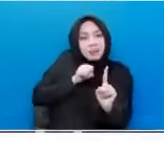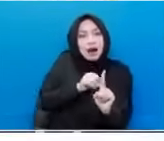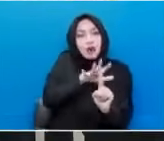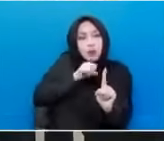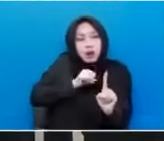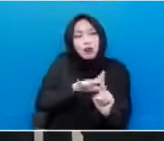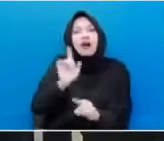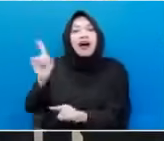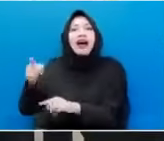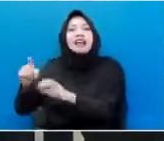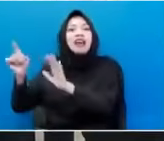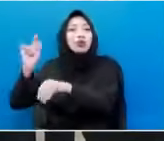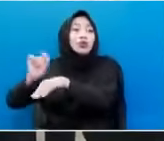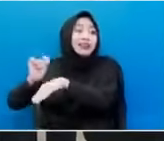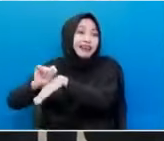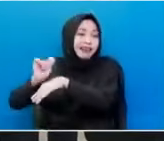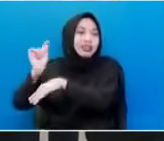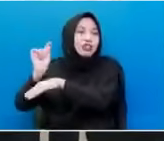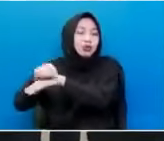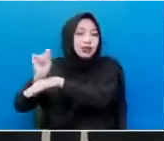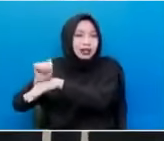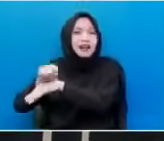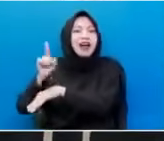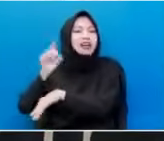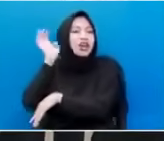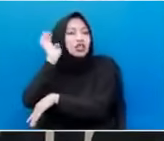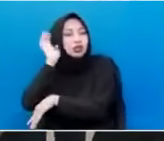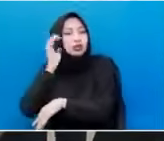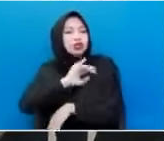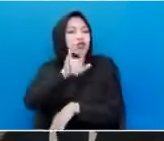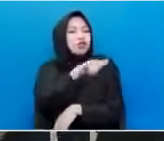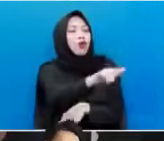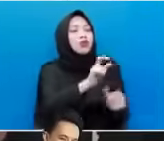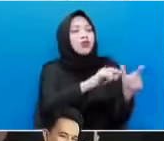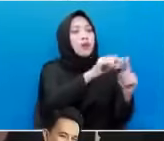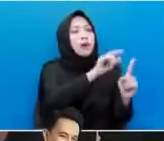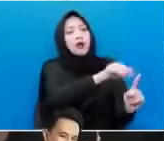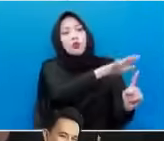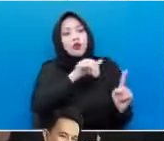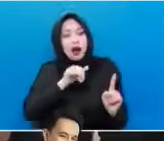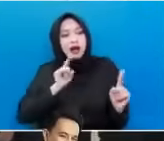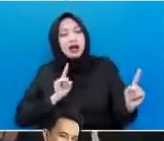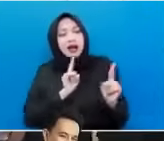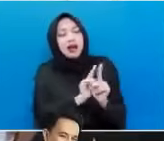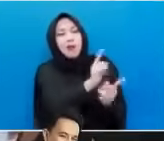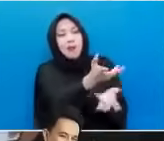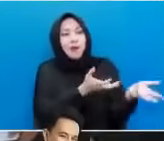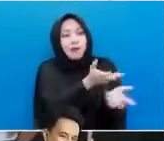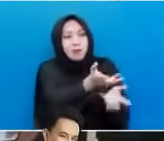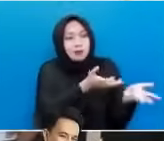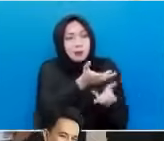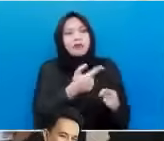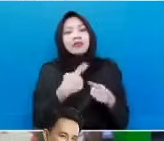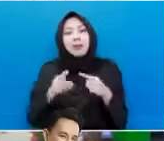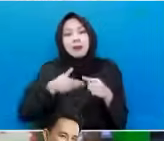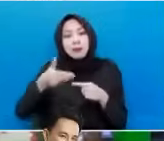itu Pak Jokowi Sabtu kemarin katanya sempat memanggil Surya Paloh Saya tidak tahu benar atau tidak Tapi si yang bersan seperti itu sehingga kemudian sekarang